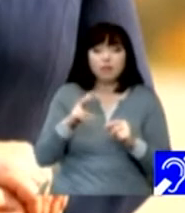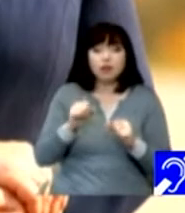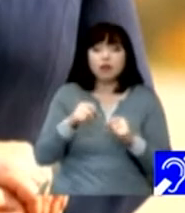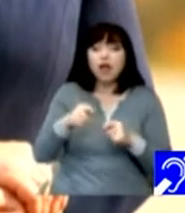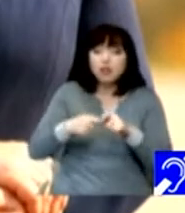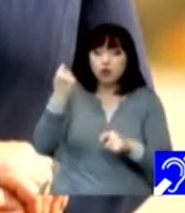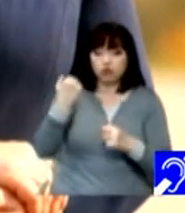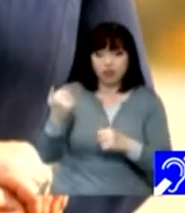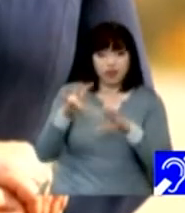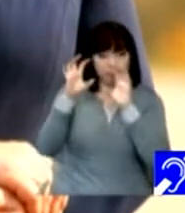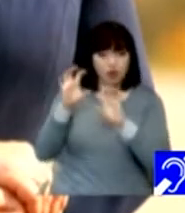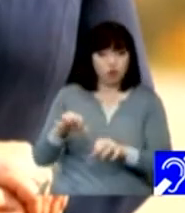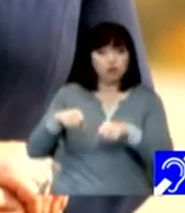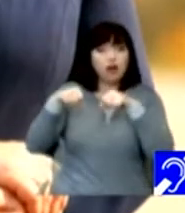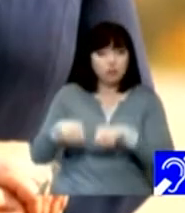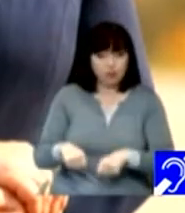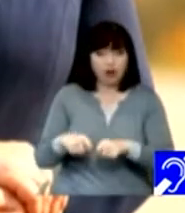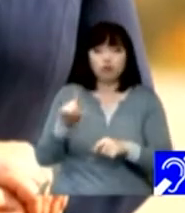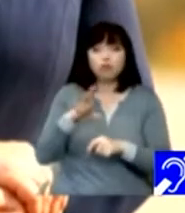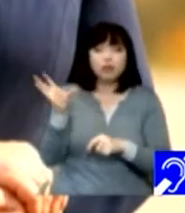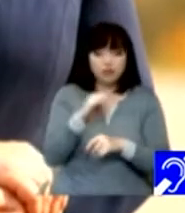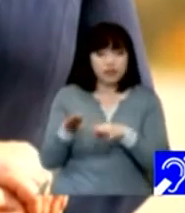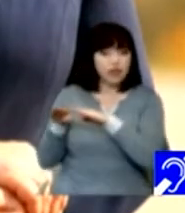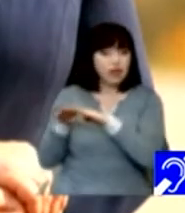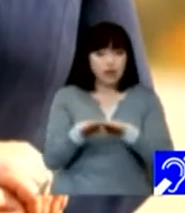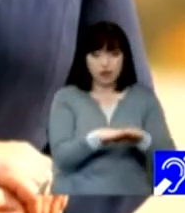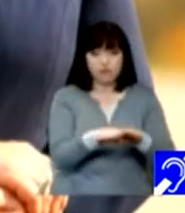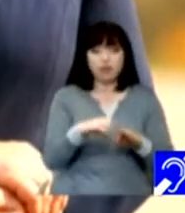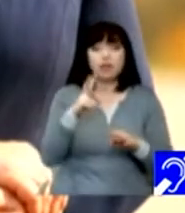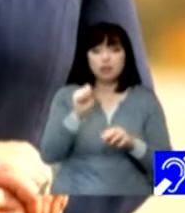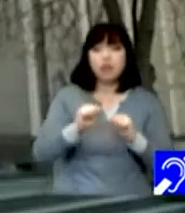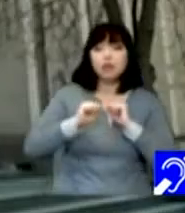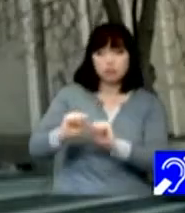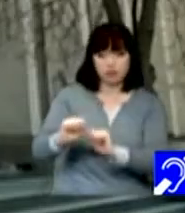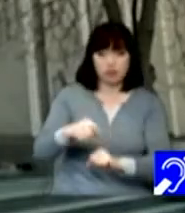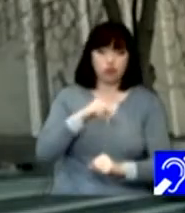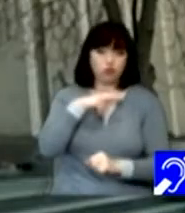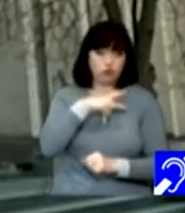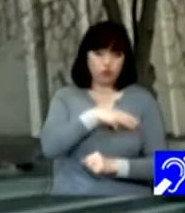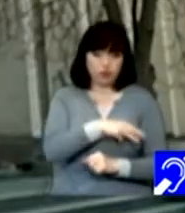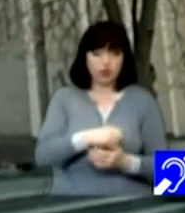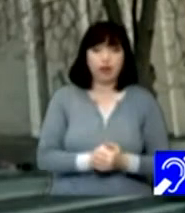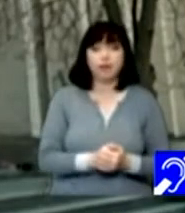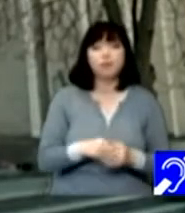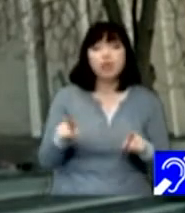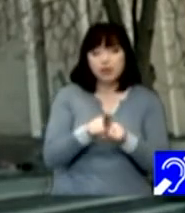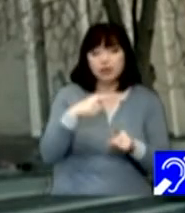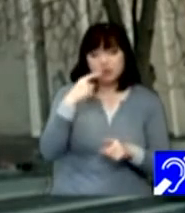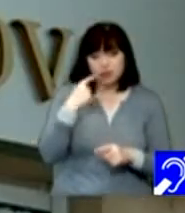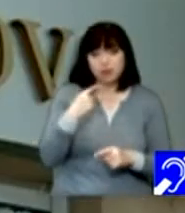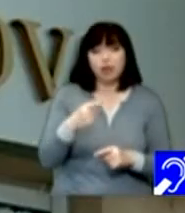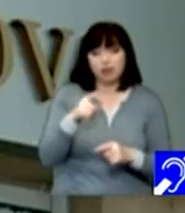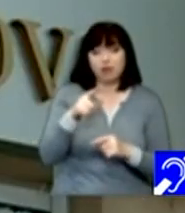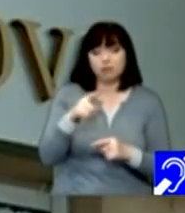pentru a asigura o justiție socială și realizarea dreptului la protecție socială. Contactată de TVR Moldova, purtătoarea de cuvânt